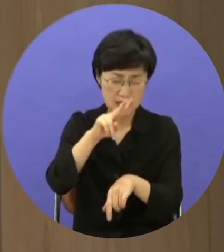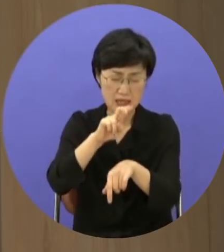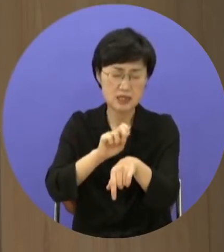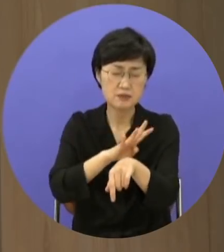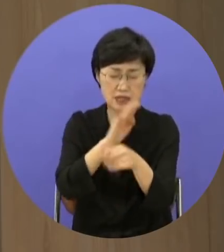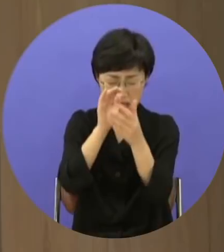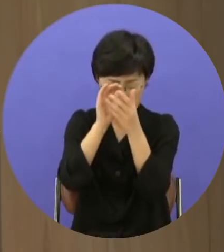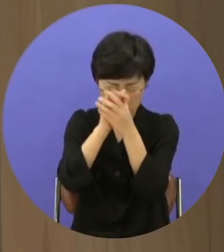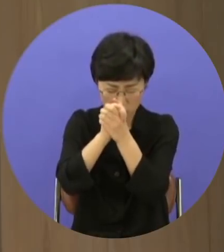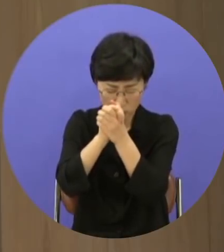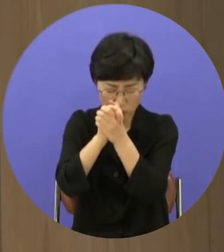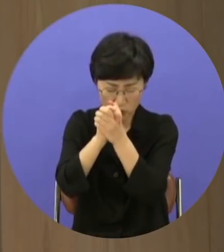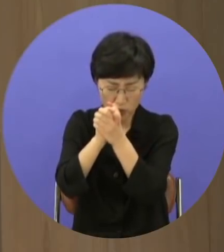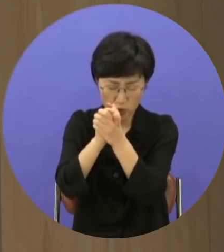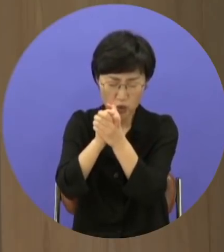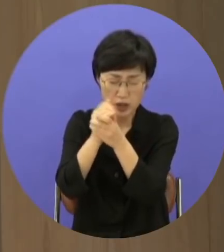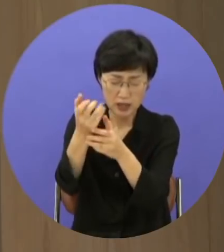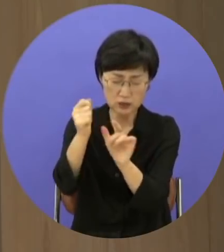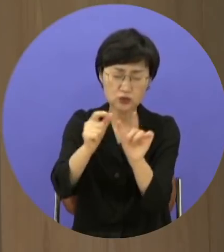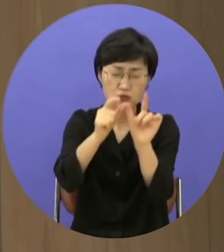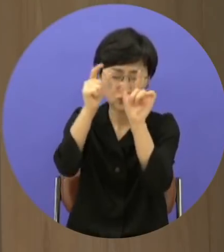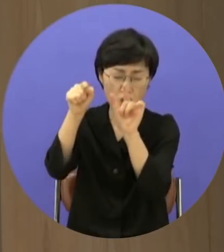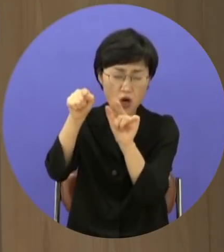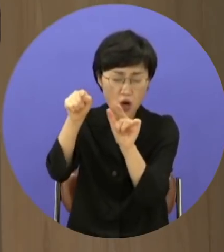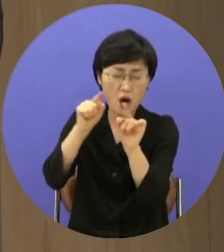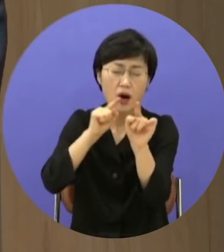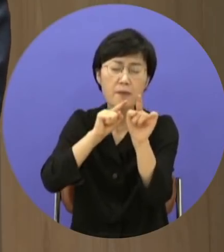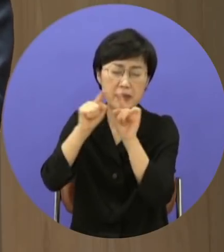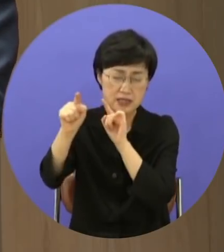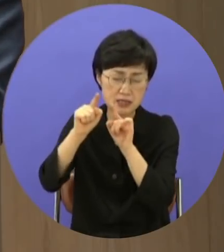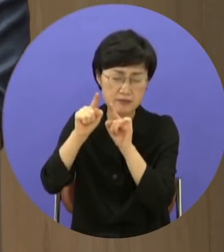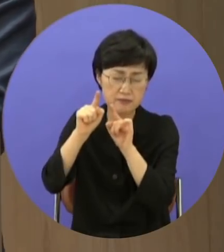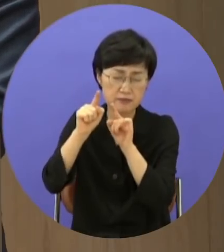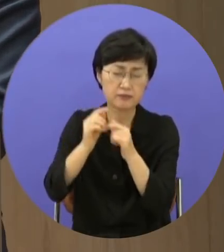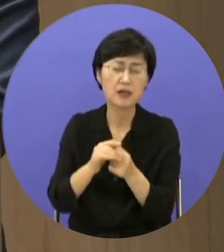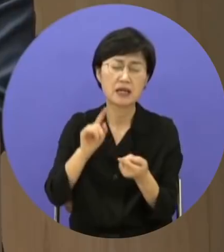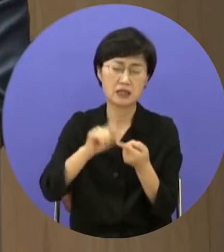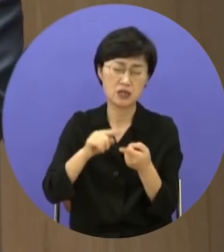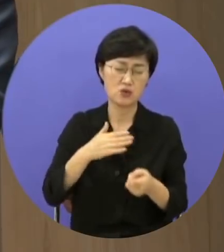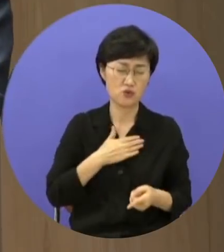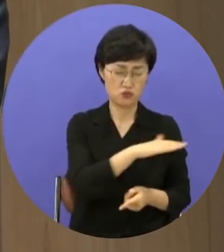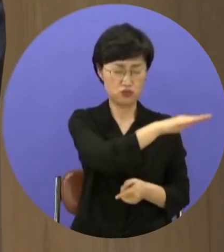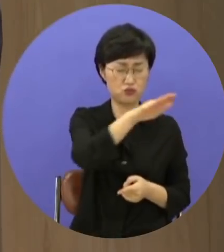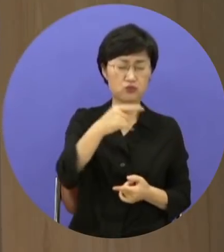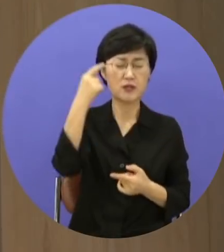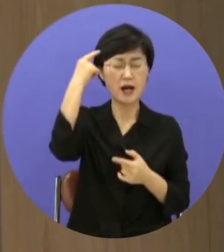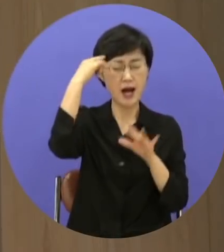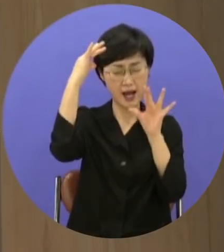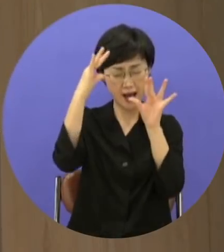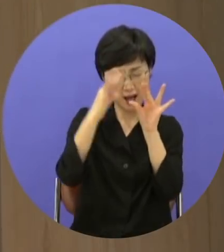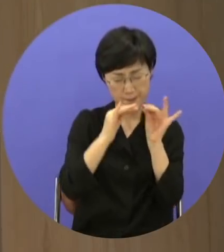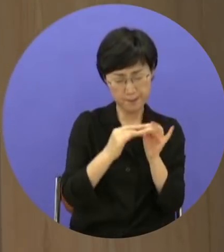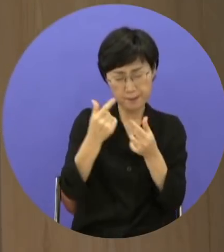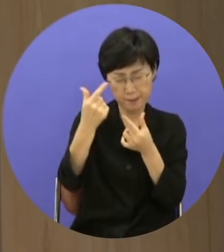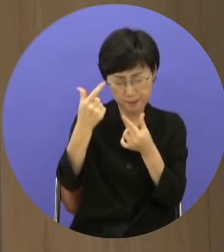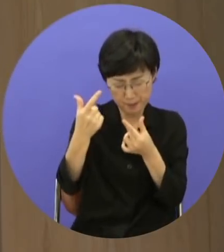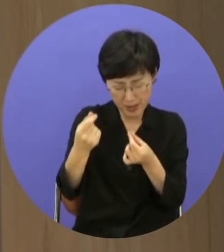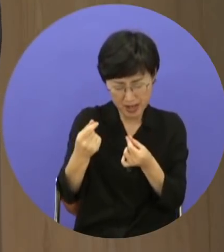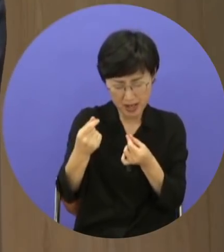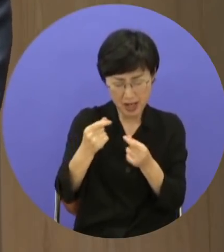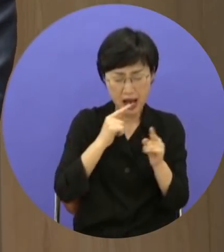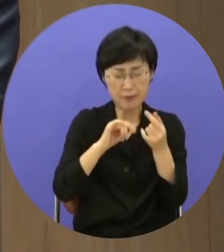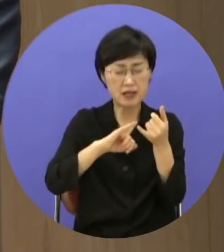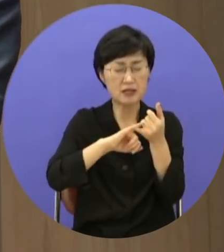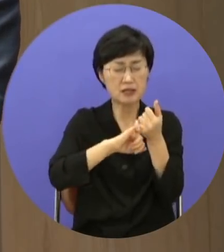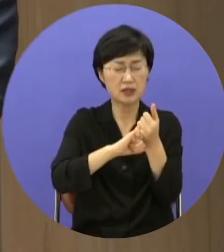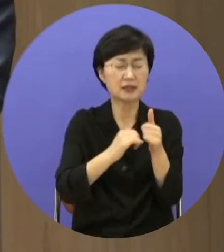모두에게 성취되게 하옵소서. And as Reverend Yu Gwang-soo proclaims the word of power of the triune God, would you fill him with